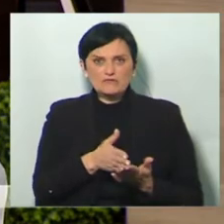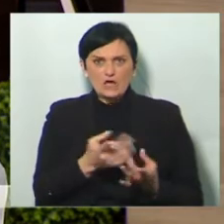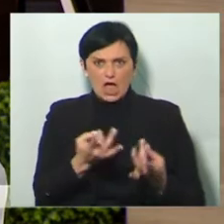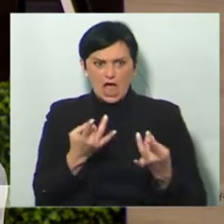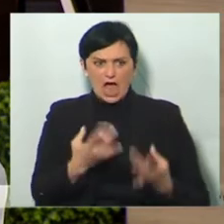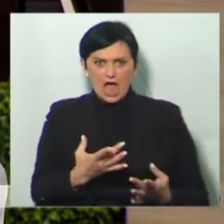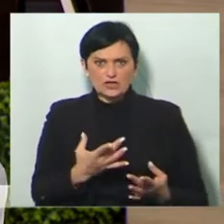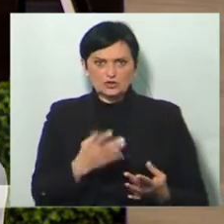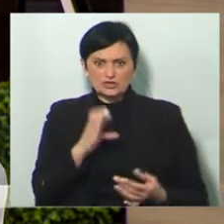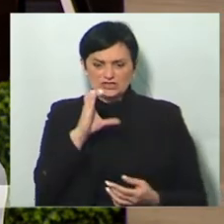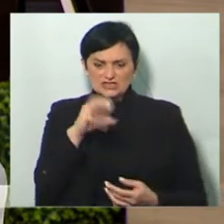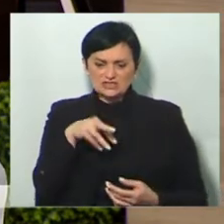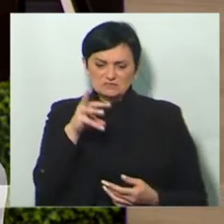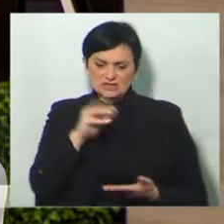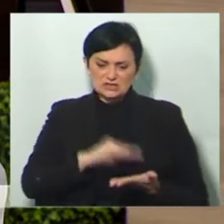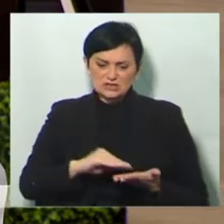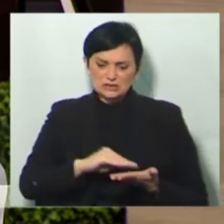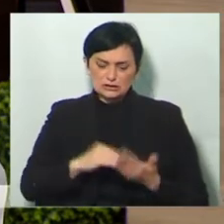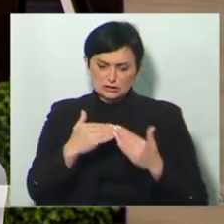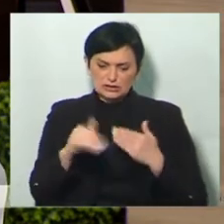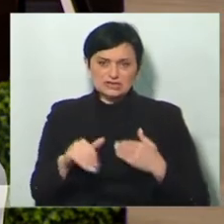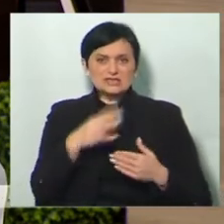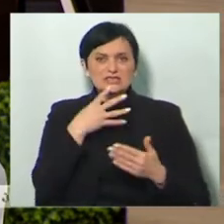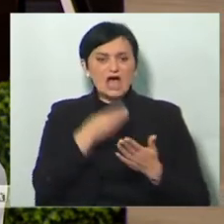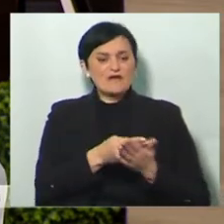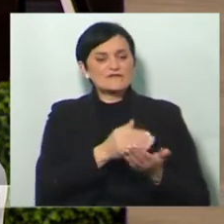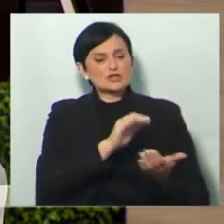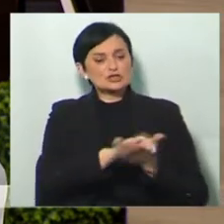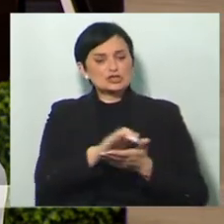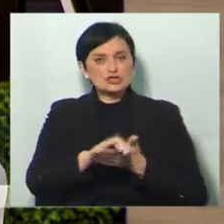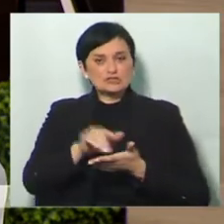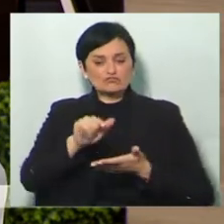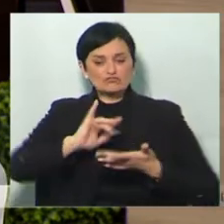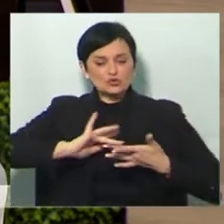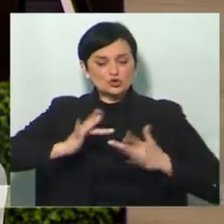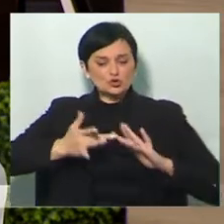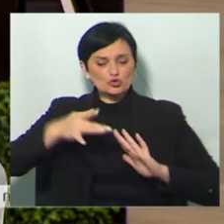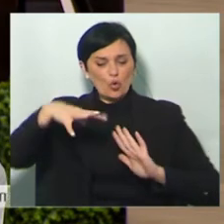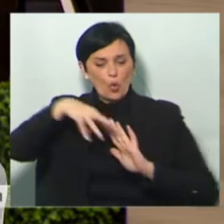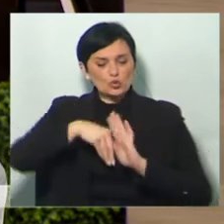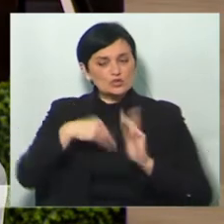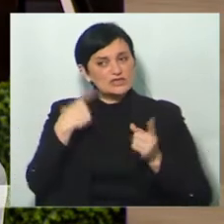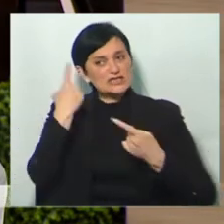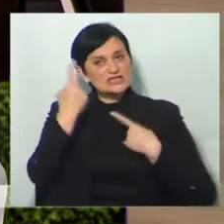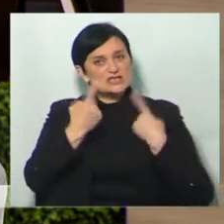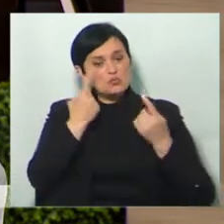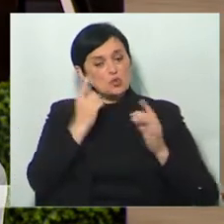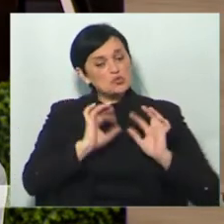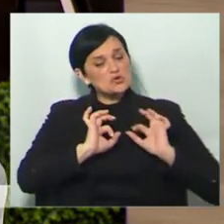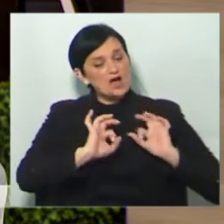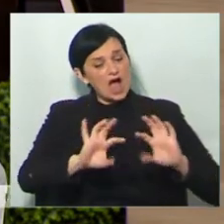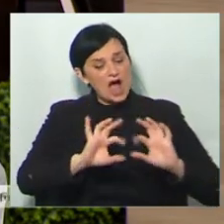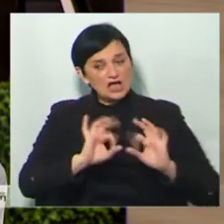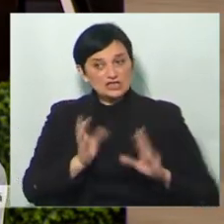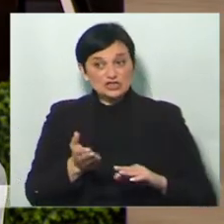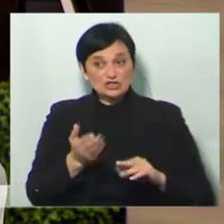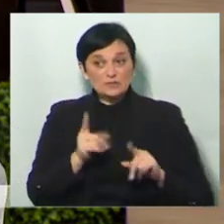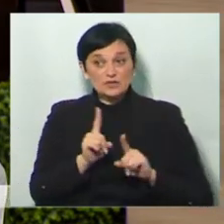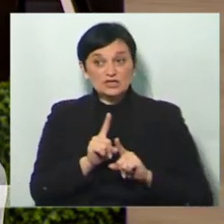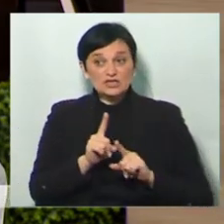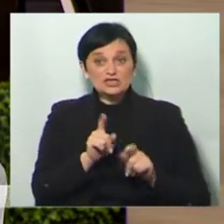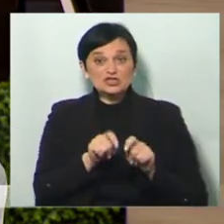ელემენტარული მესიჯების თავის ნაცნობებთან სოციალურ ქსელში ინფორმაციების გაზიარებით